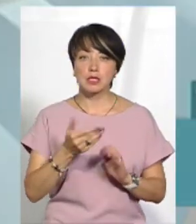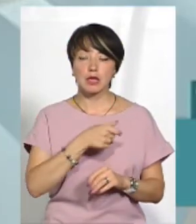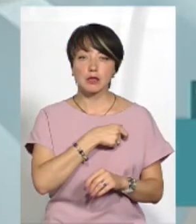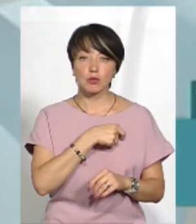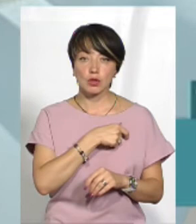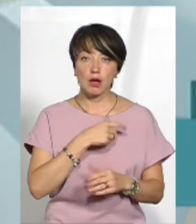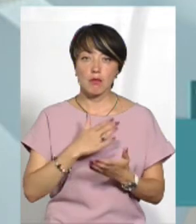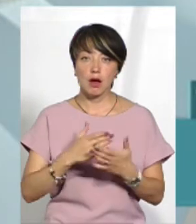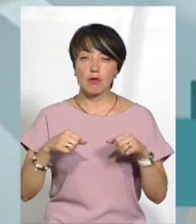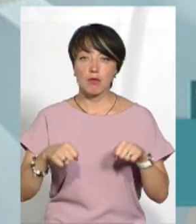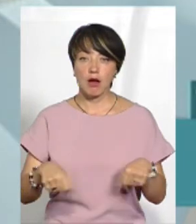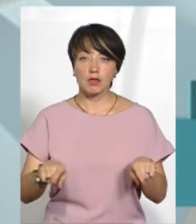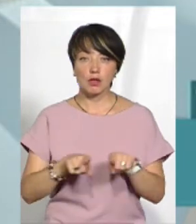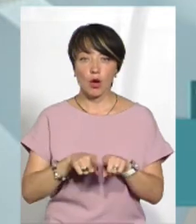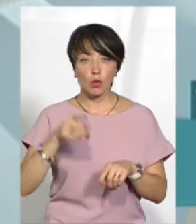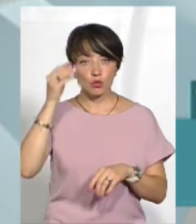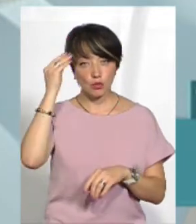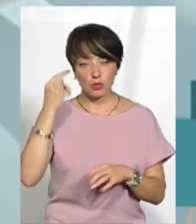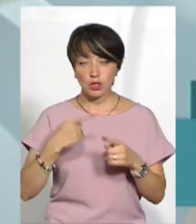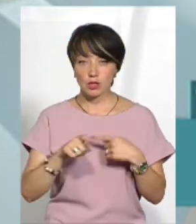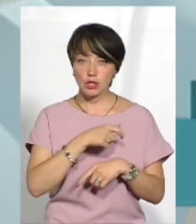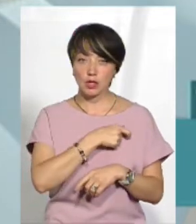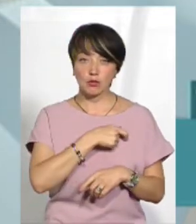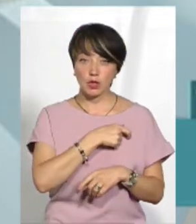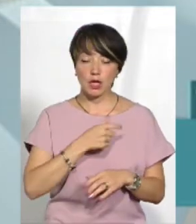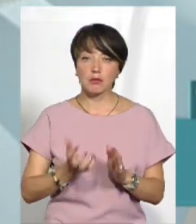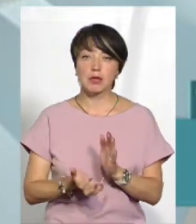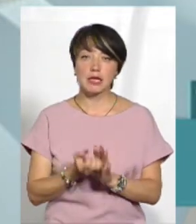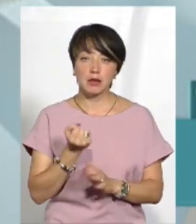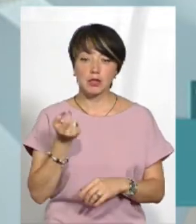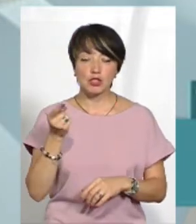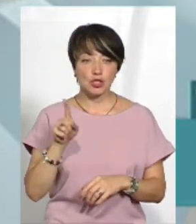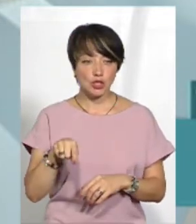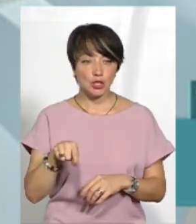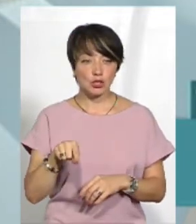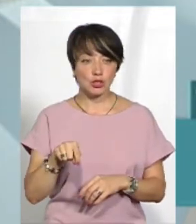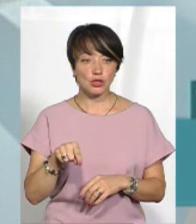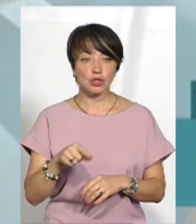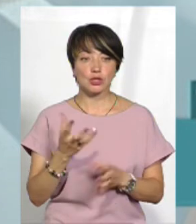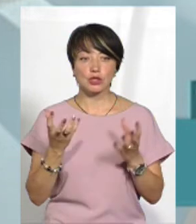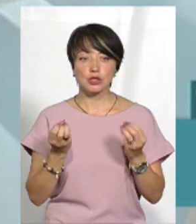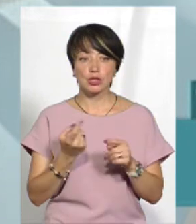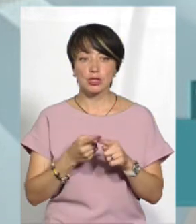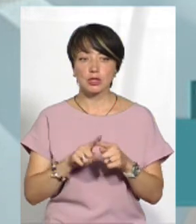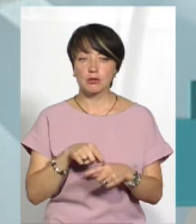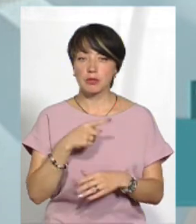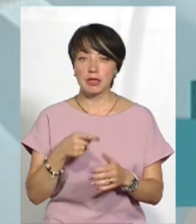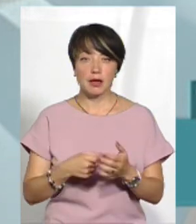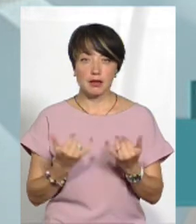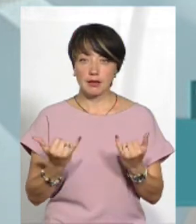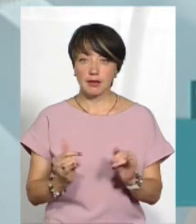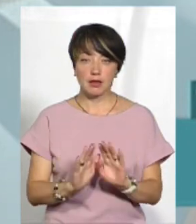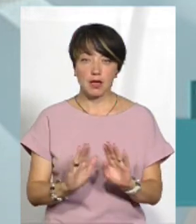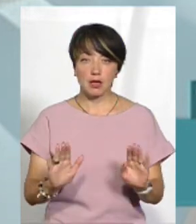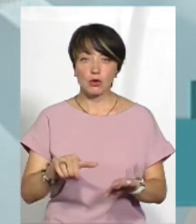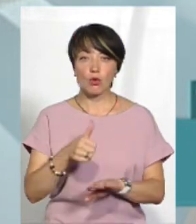депутатів, вони мають право на таку думку. Інші депутати підтримали, значить, ще це питання є не наразі.